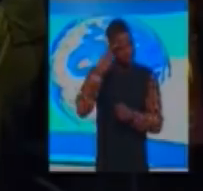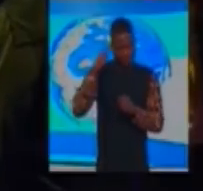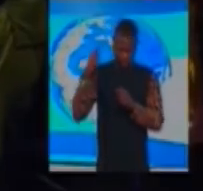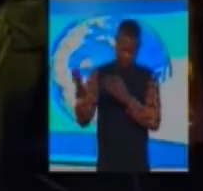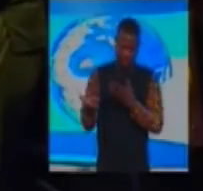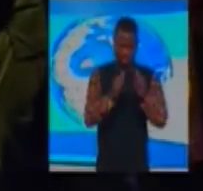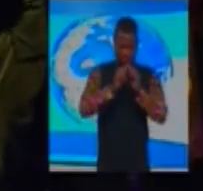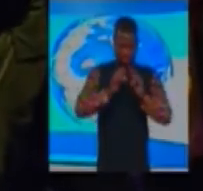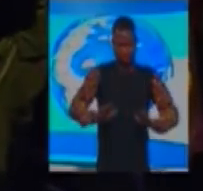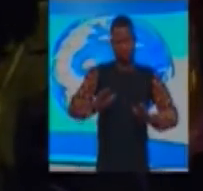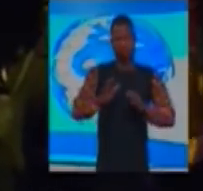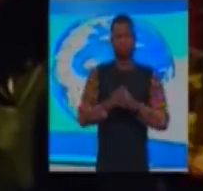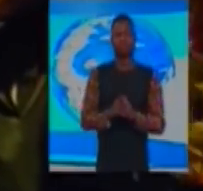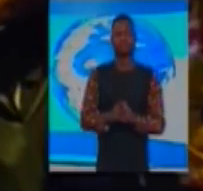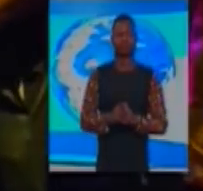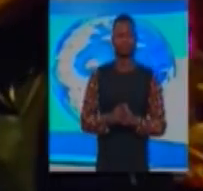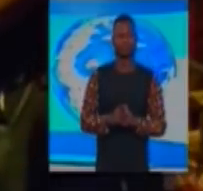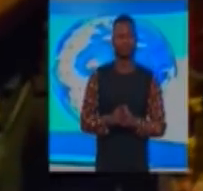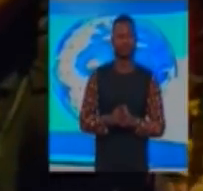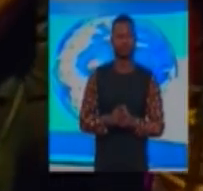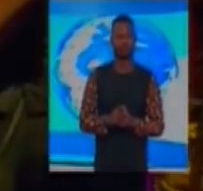sociale. Ensemble.